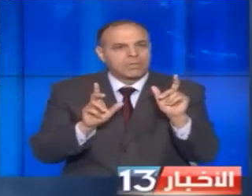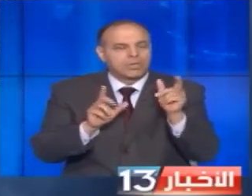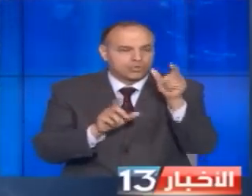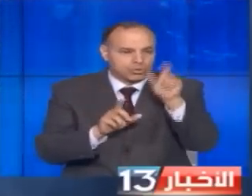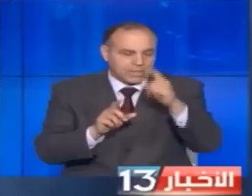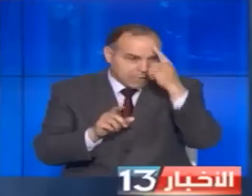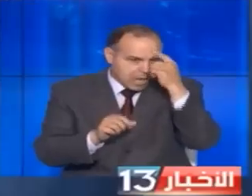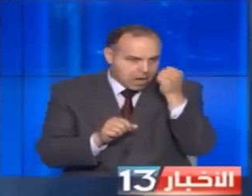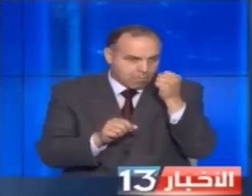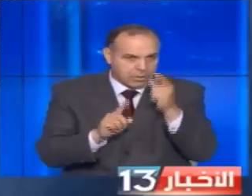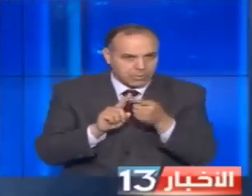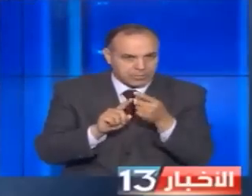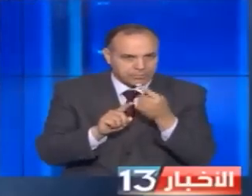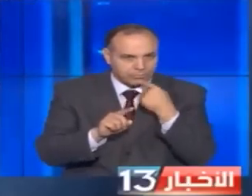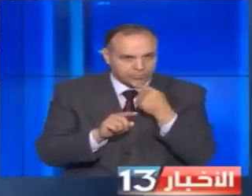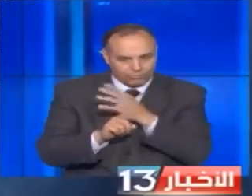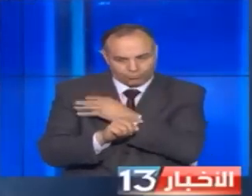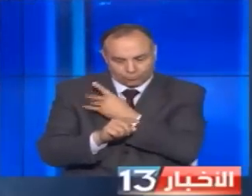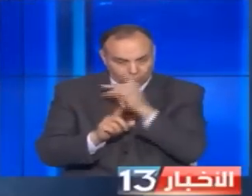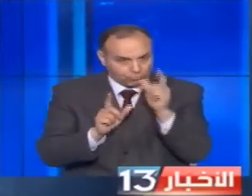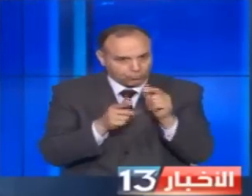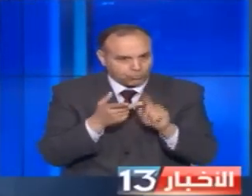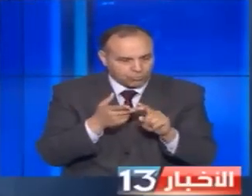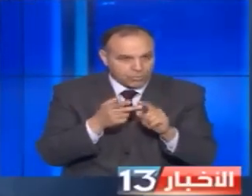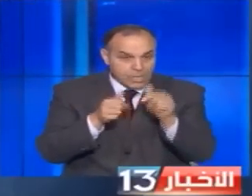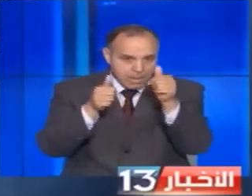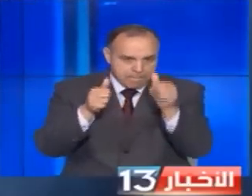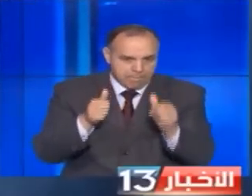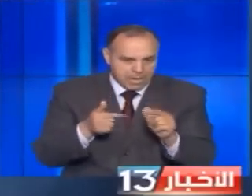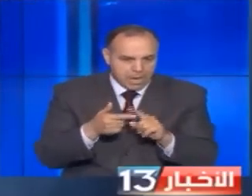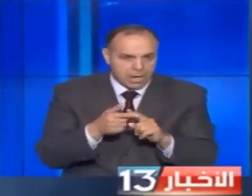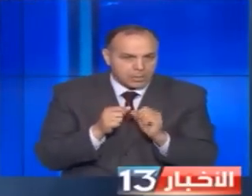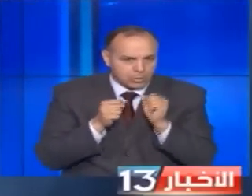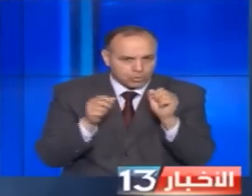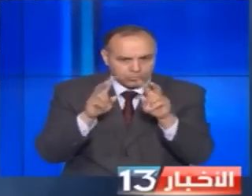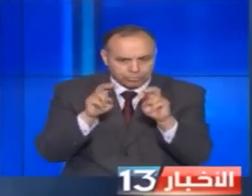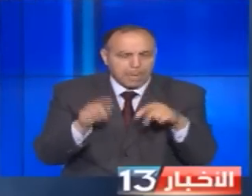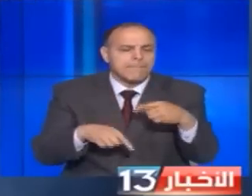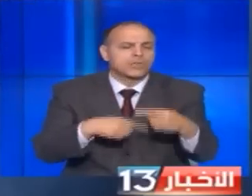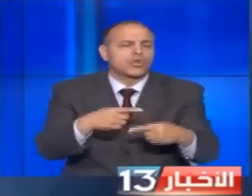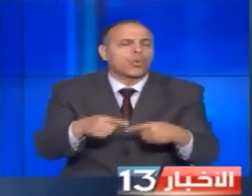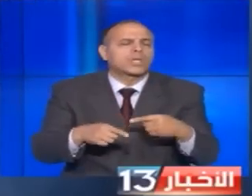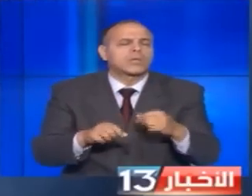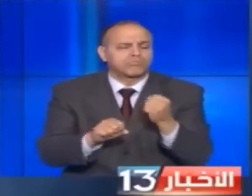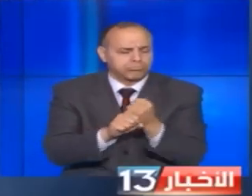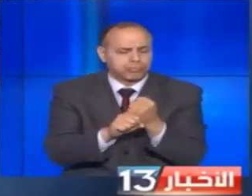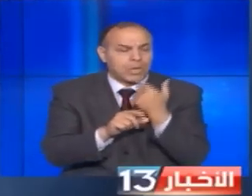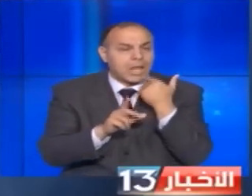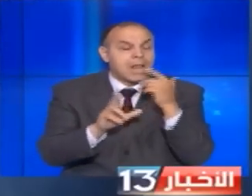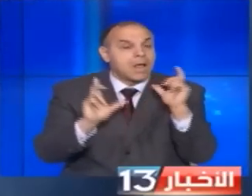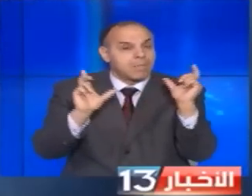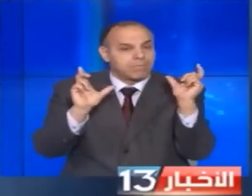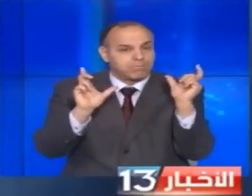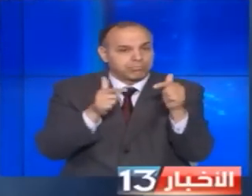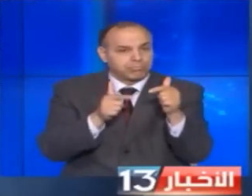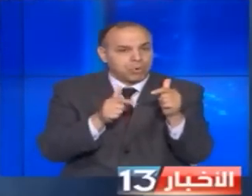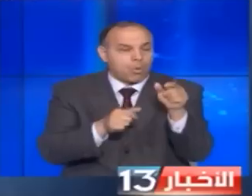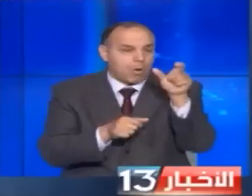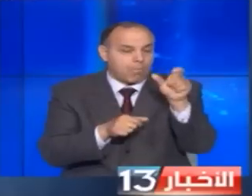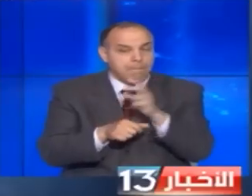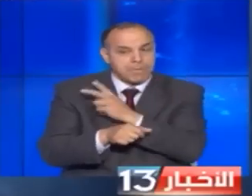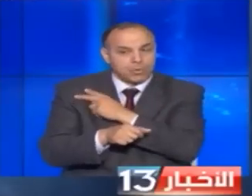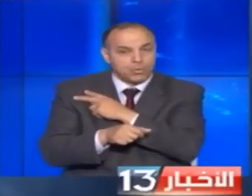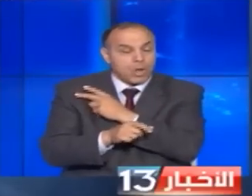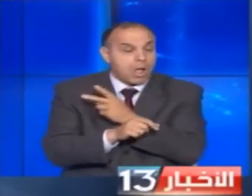الارهابي الخاصه الرائد التواتي واضاف البلاغ ان الجهود لا تزال متواصله لالقاء القبض على احد العناصر